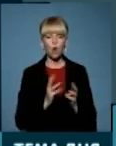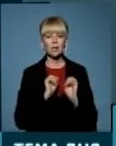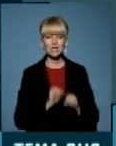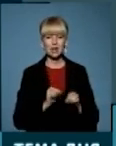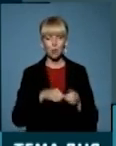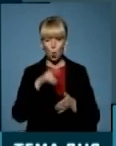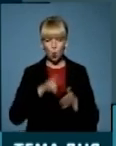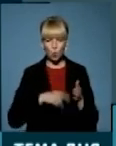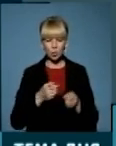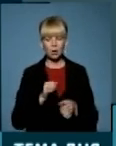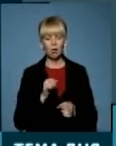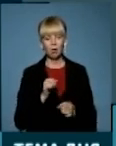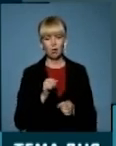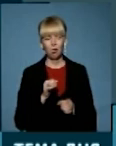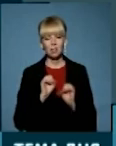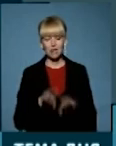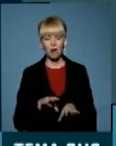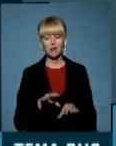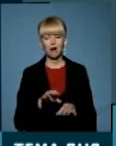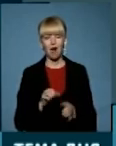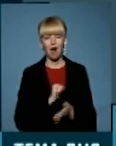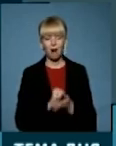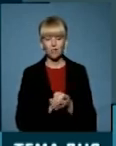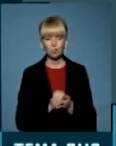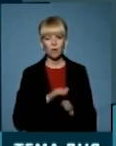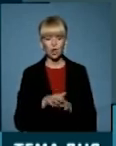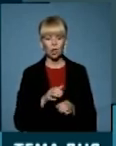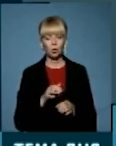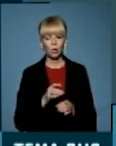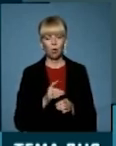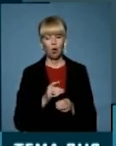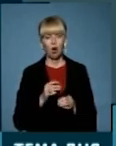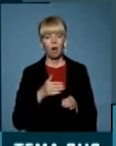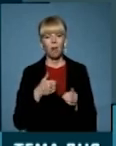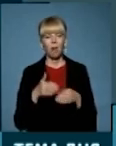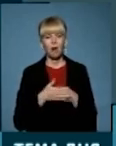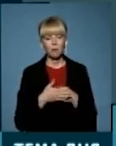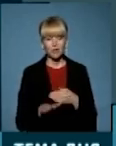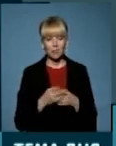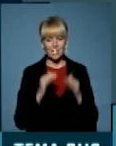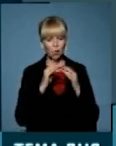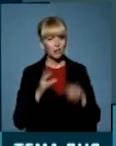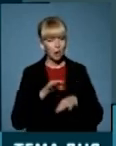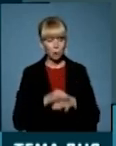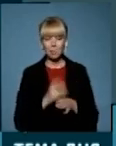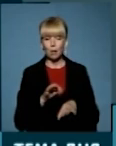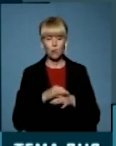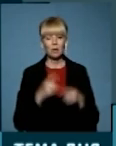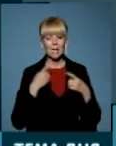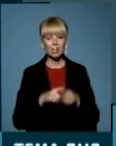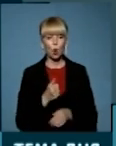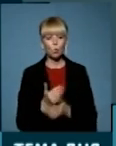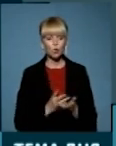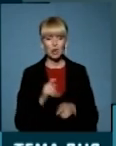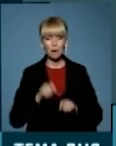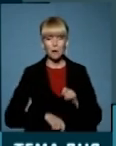та дані роботи з дати актом виконаних робіт. Двері на горищі не виконані протипожежними. Не проведено технічне обслуговування